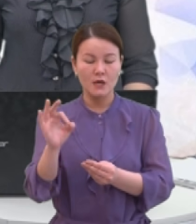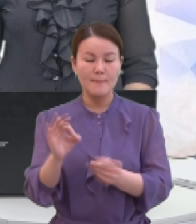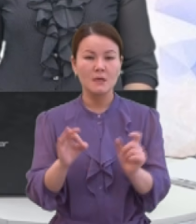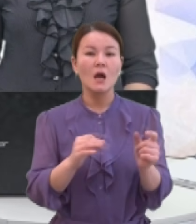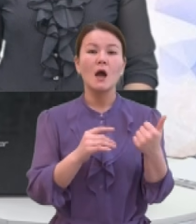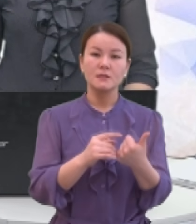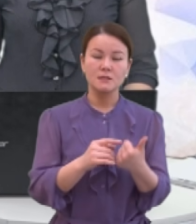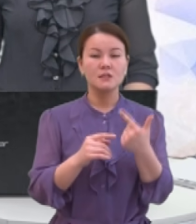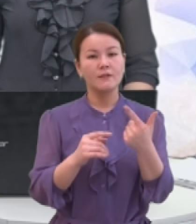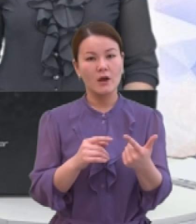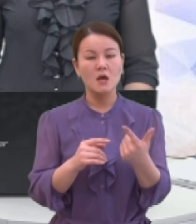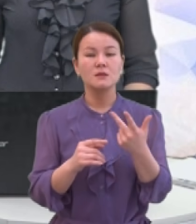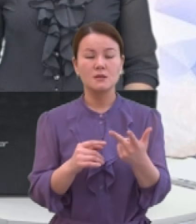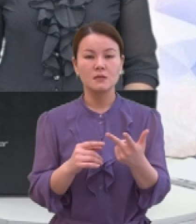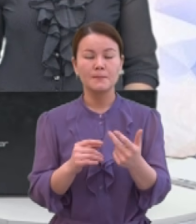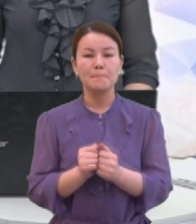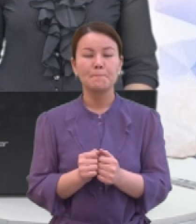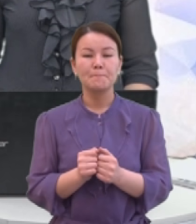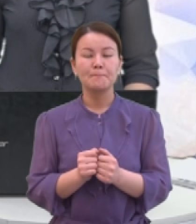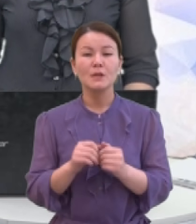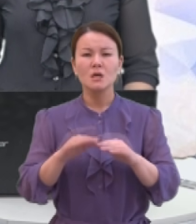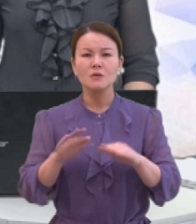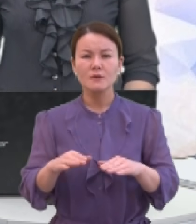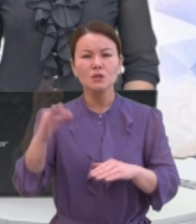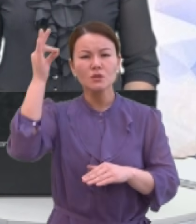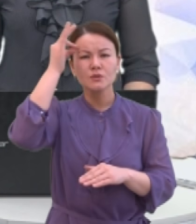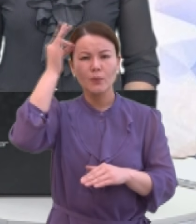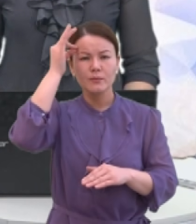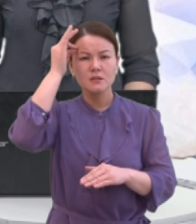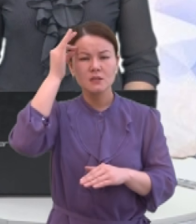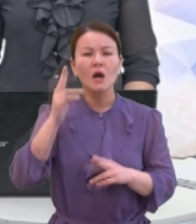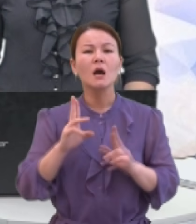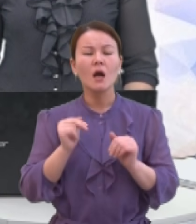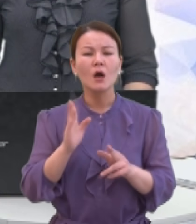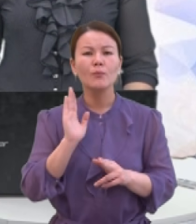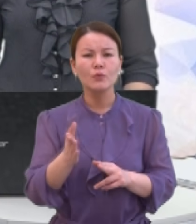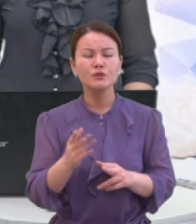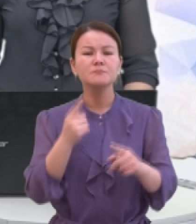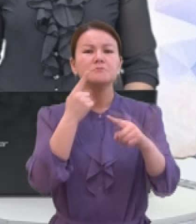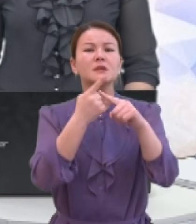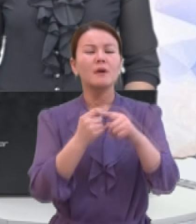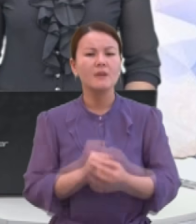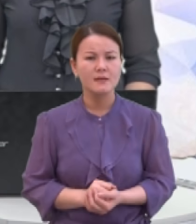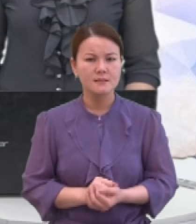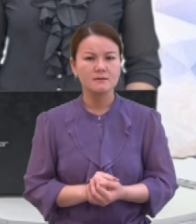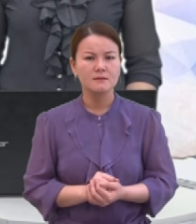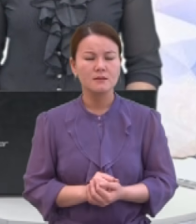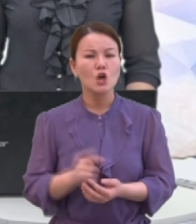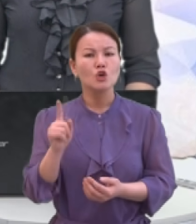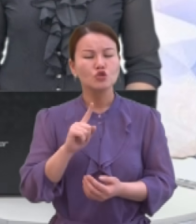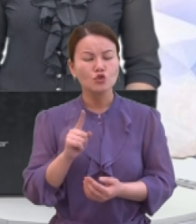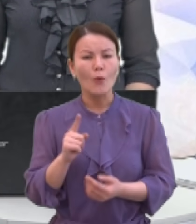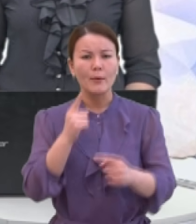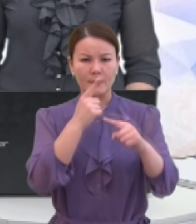123 ребята вспомните как будем прибавлять чтобы